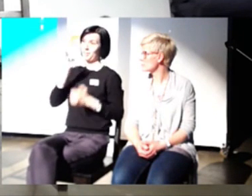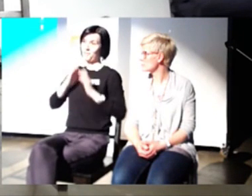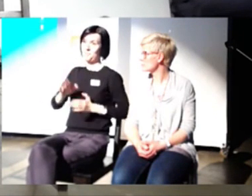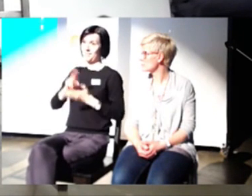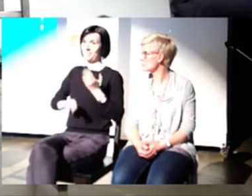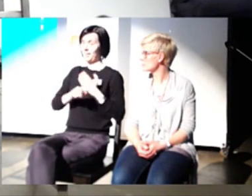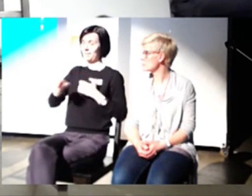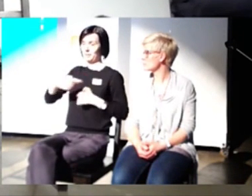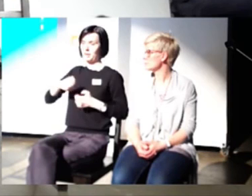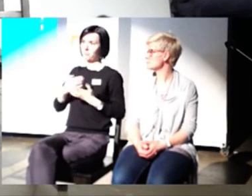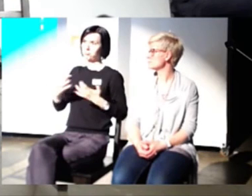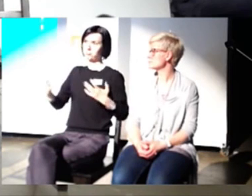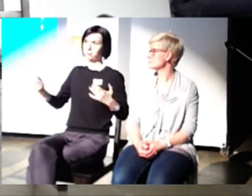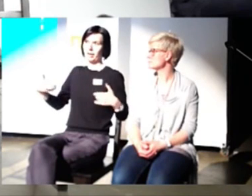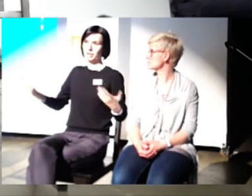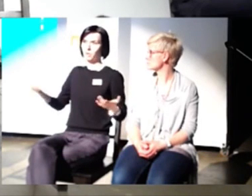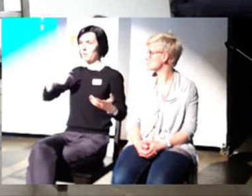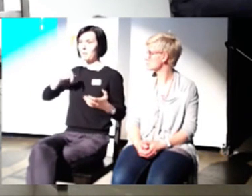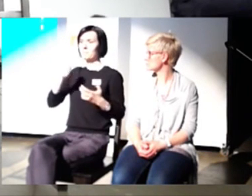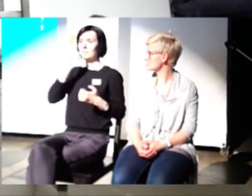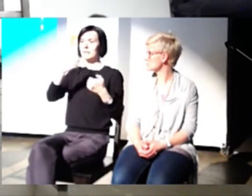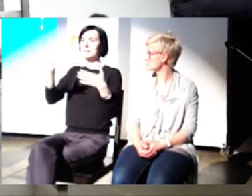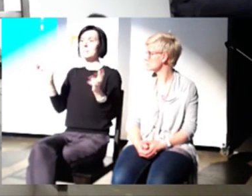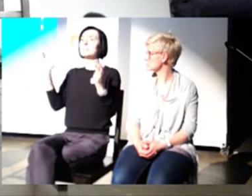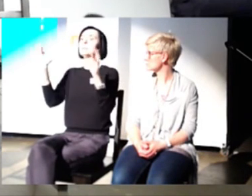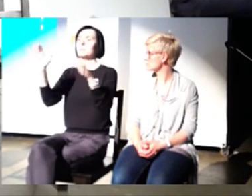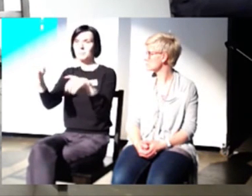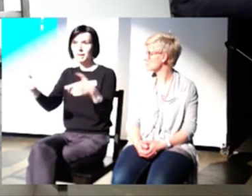ei olla Sankoon joukko ryntäämässä, mutta muutama todella kiinnostunut.